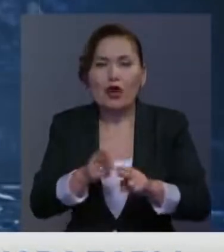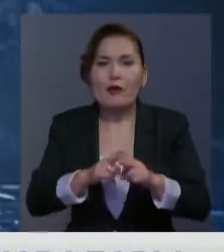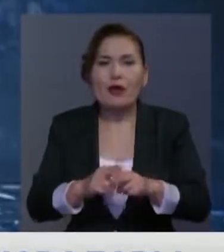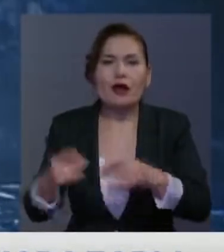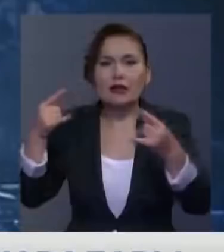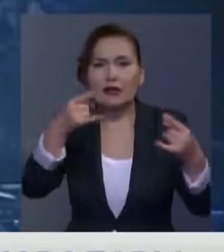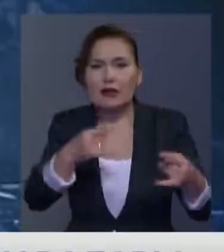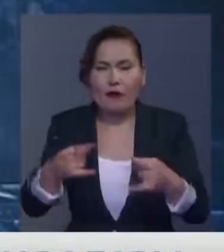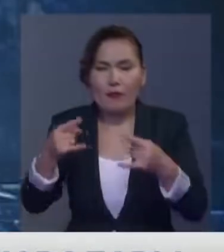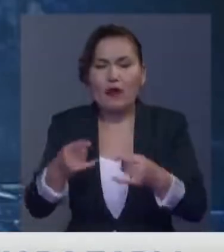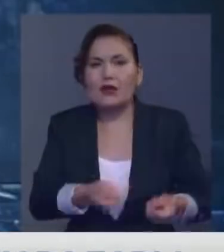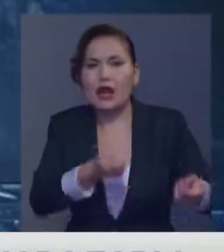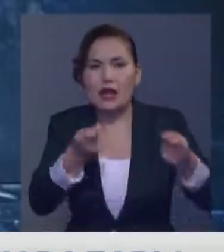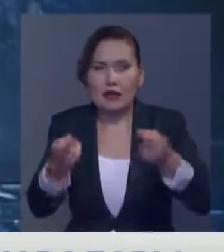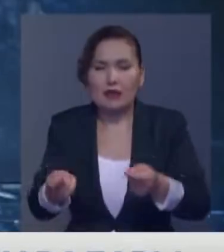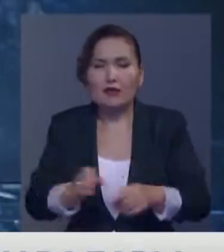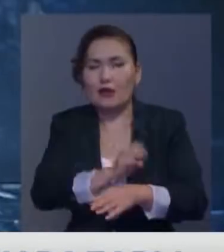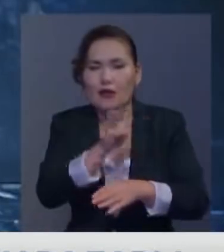рентген аппараты алынатынын жеткізді.